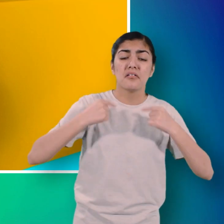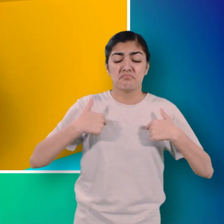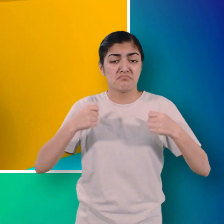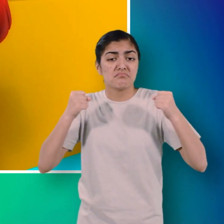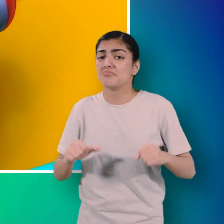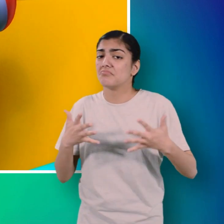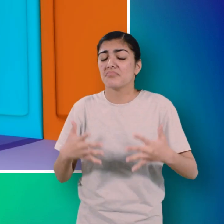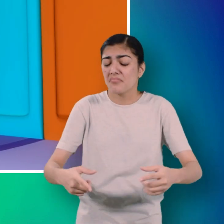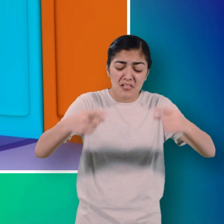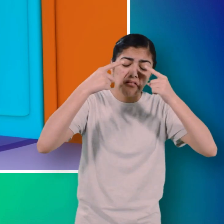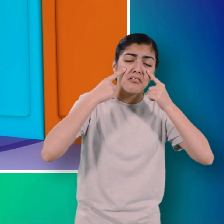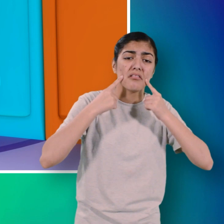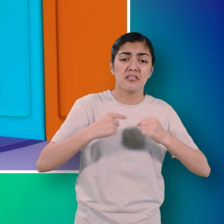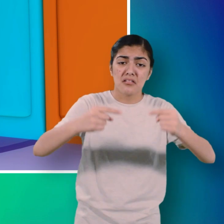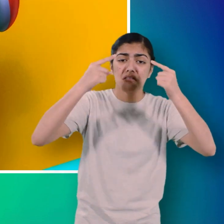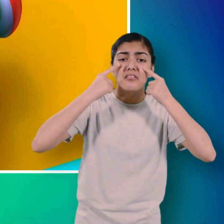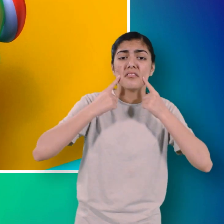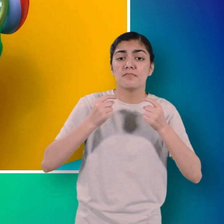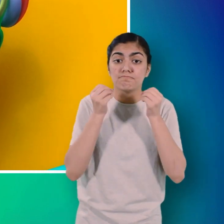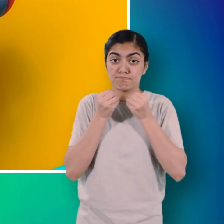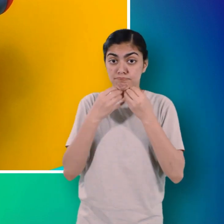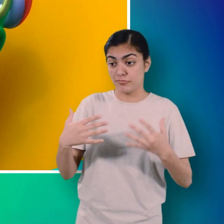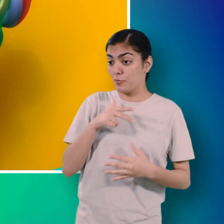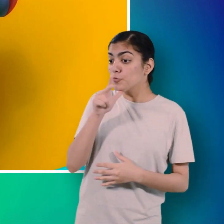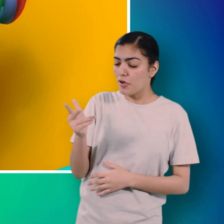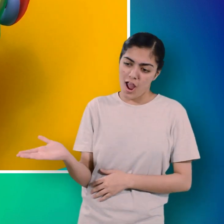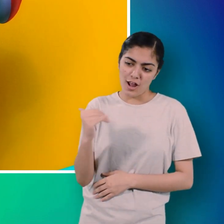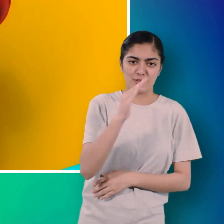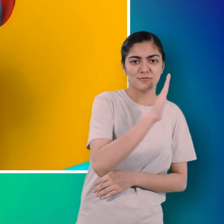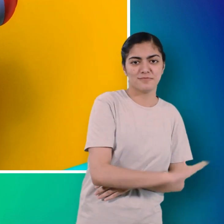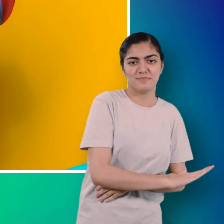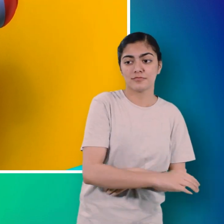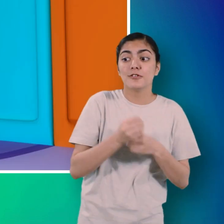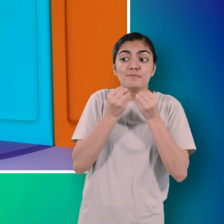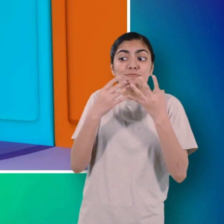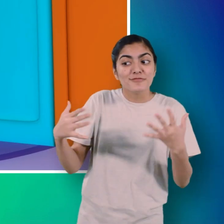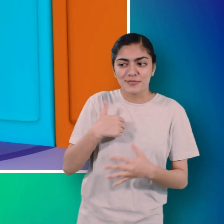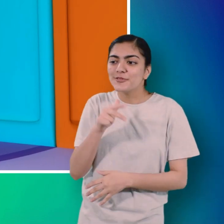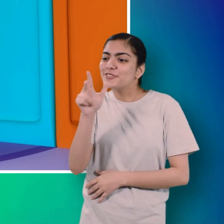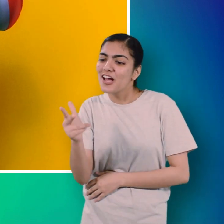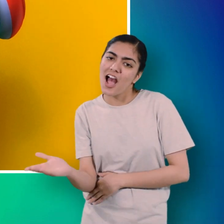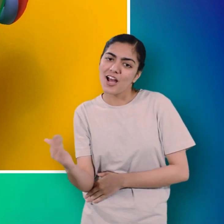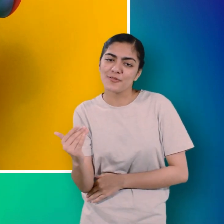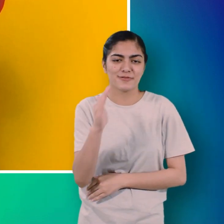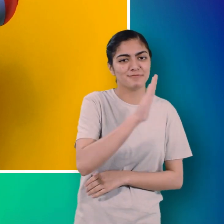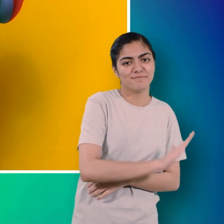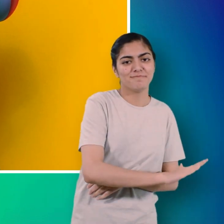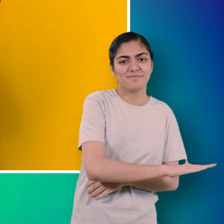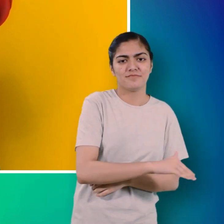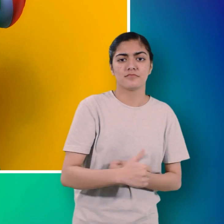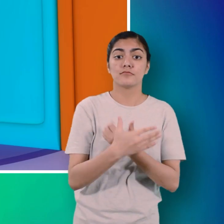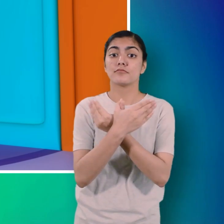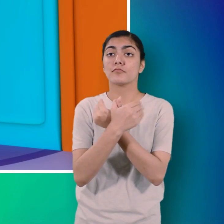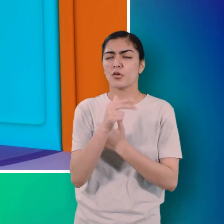लगी, सीट न मिली तो रोने लगी। मेंढक ने बोला आजा मेरे पास, मेंढक ने बोला